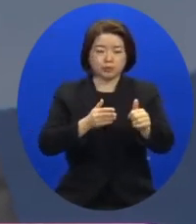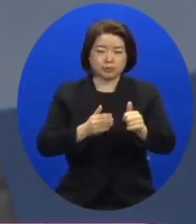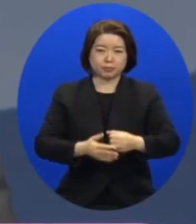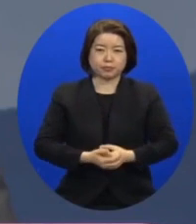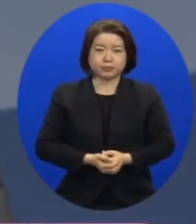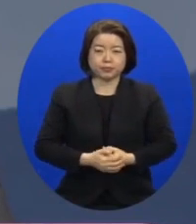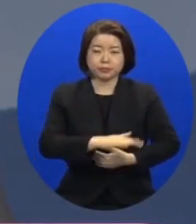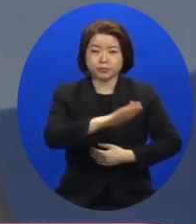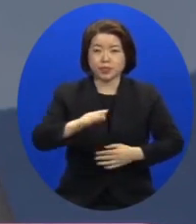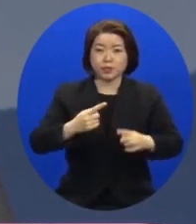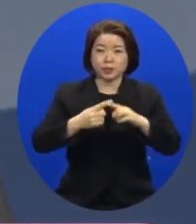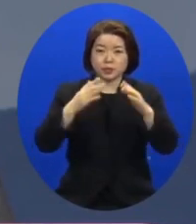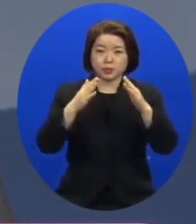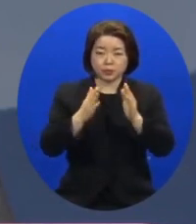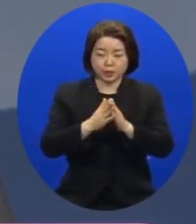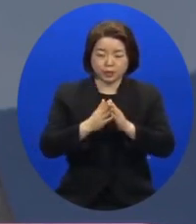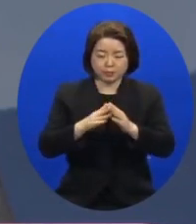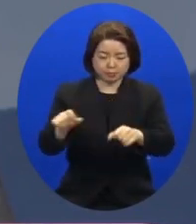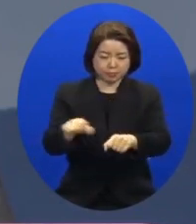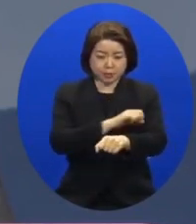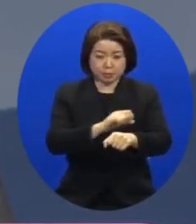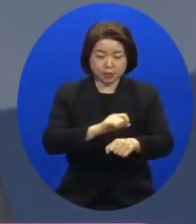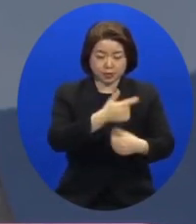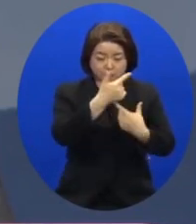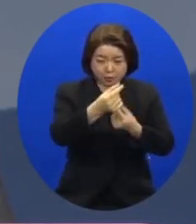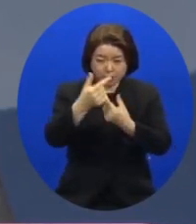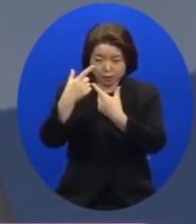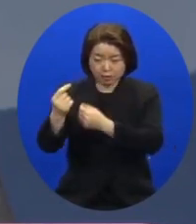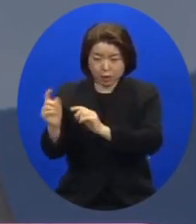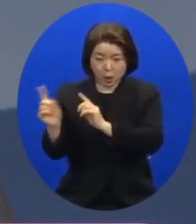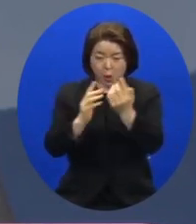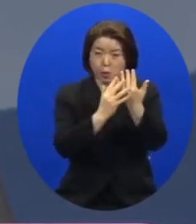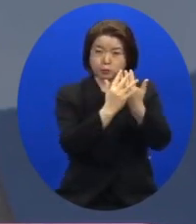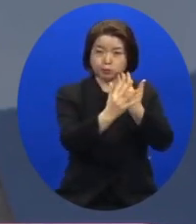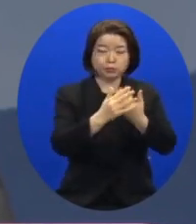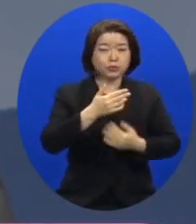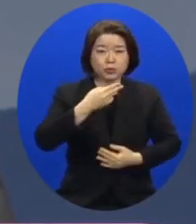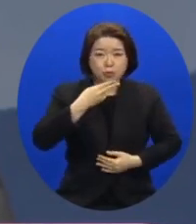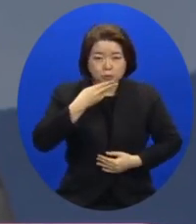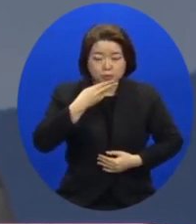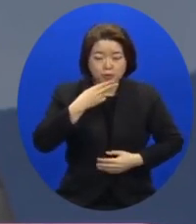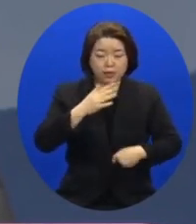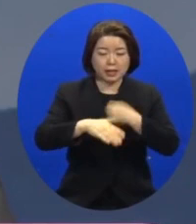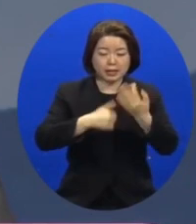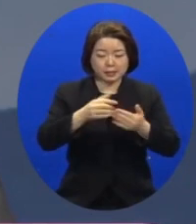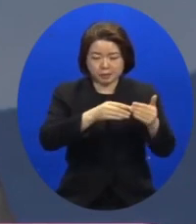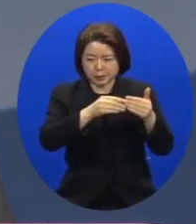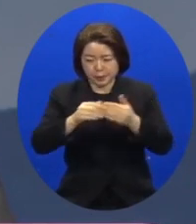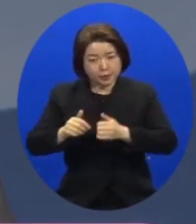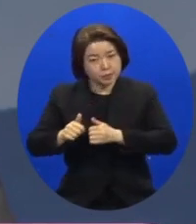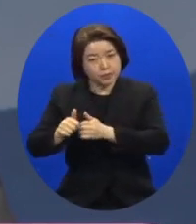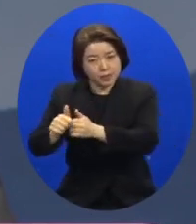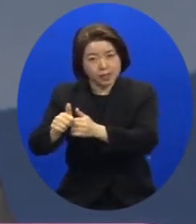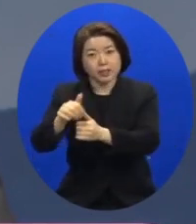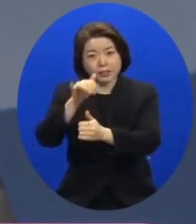아 정기적인 부흥회를 하지는 않습니다 하나님의 인도하심을 따라서 하는데